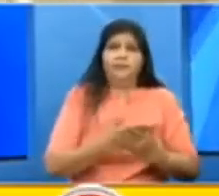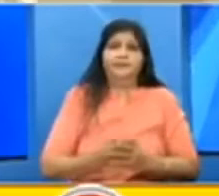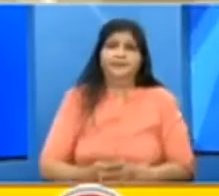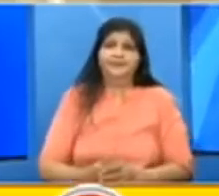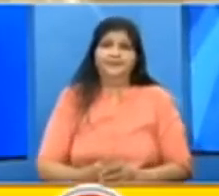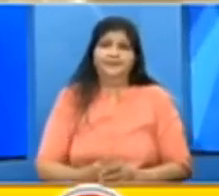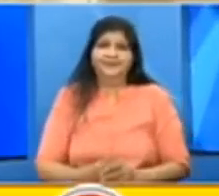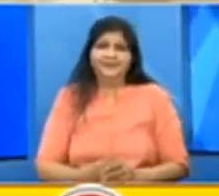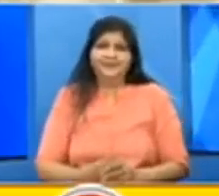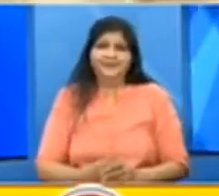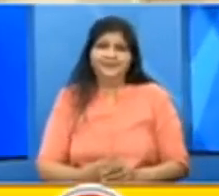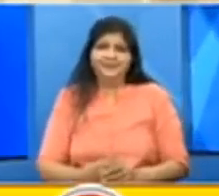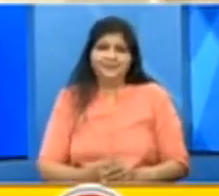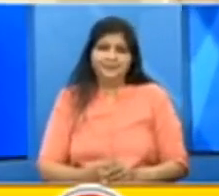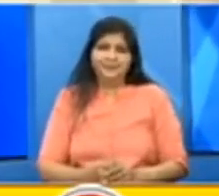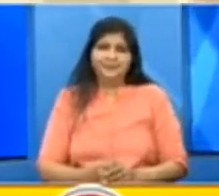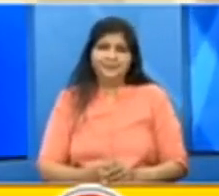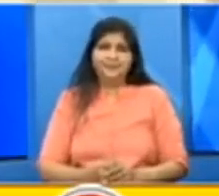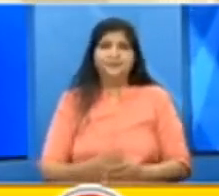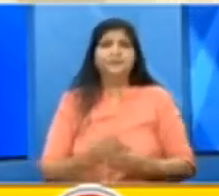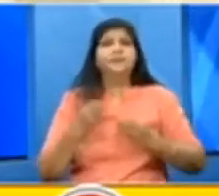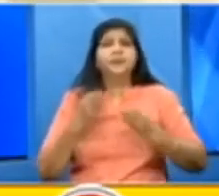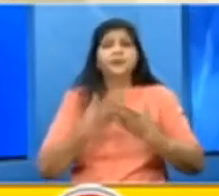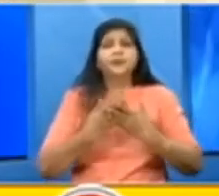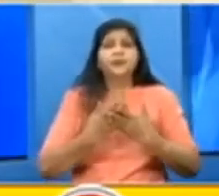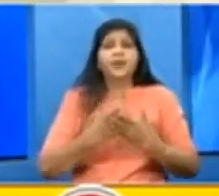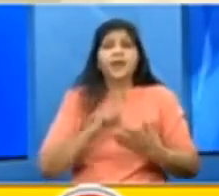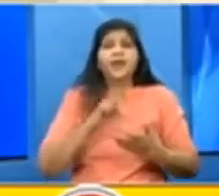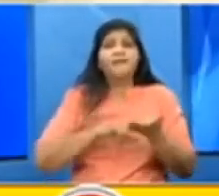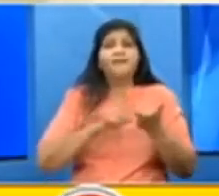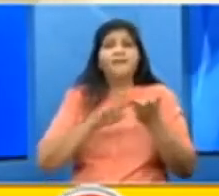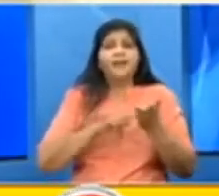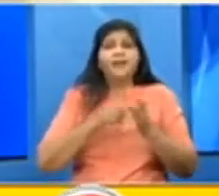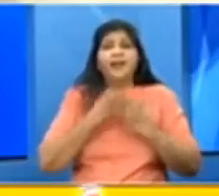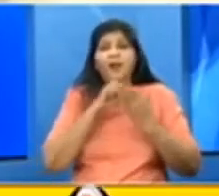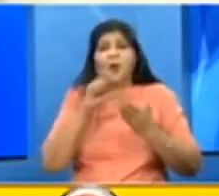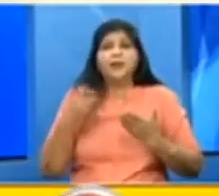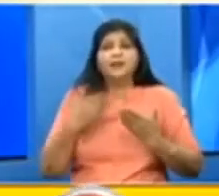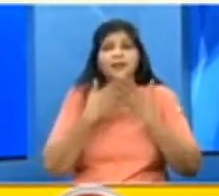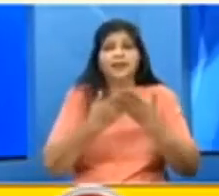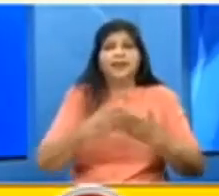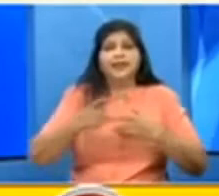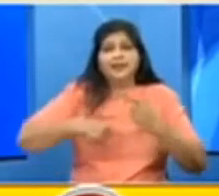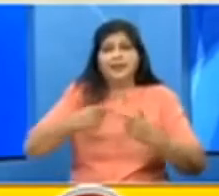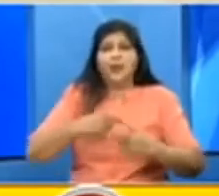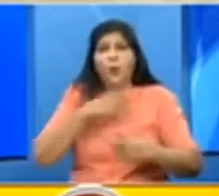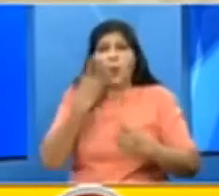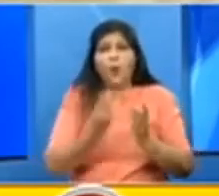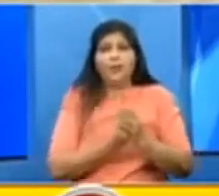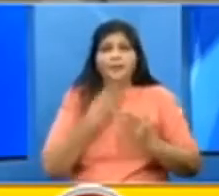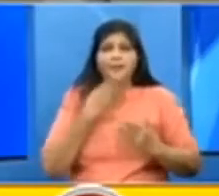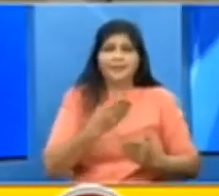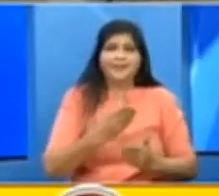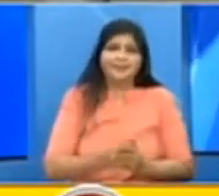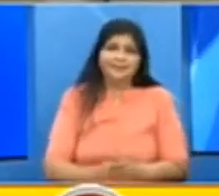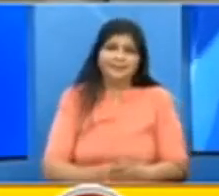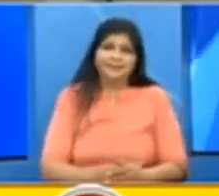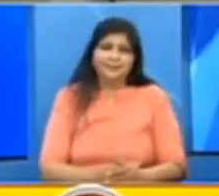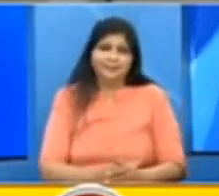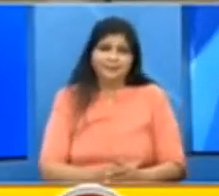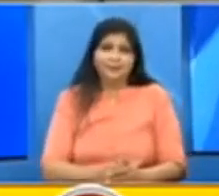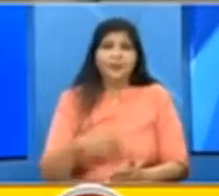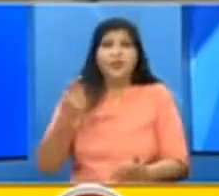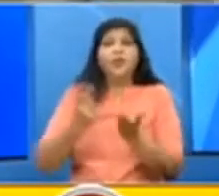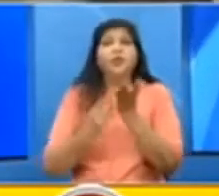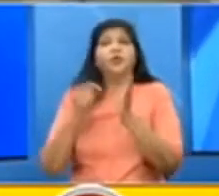Yes, sir. Well, Vinayak, congratulations again and wish you all the best. Thank you, sir. आइए हम उत्तर